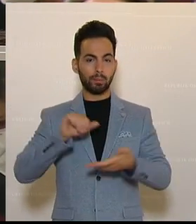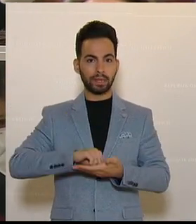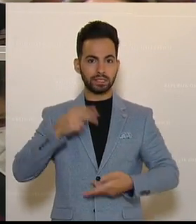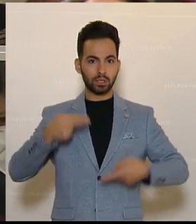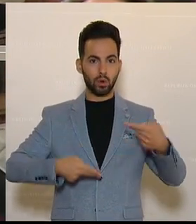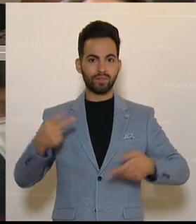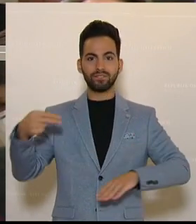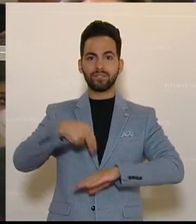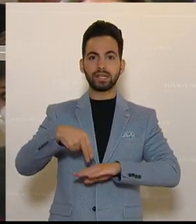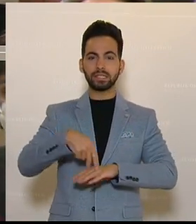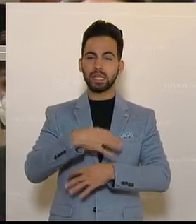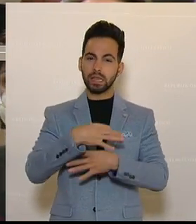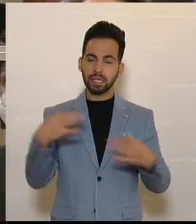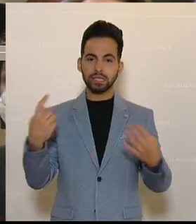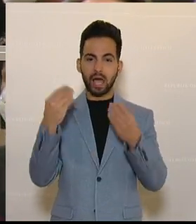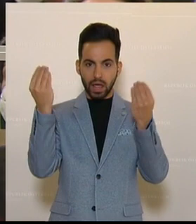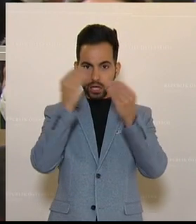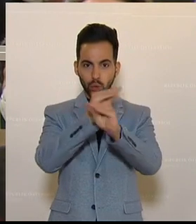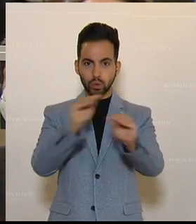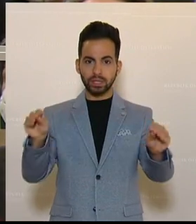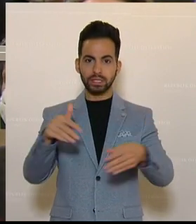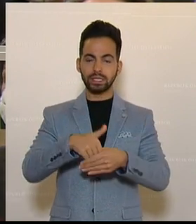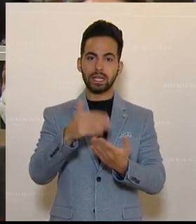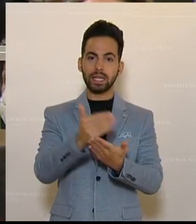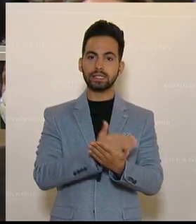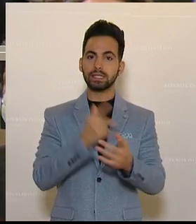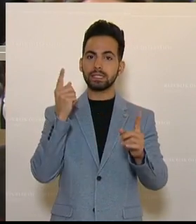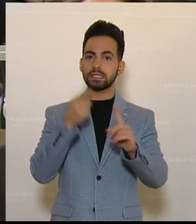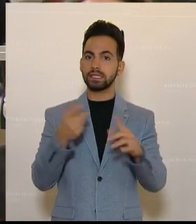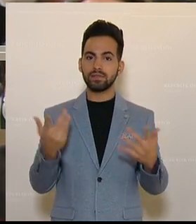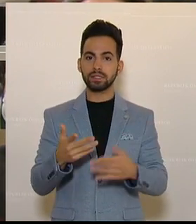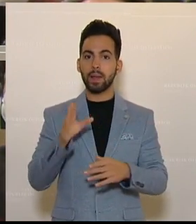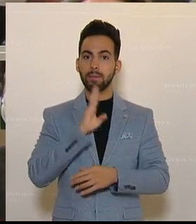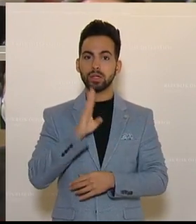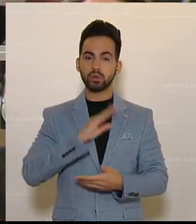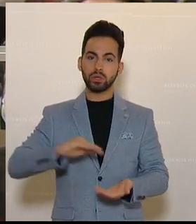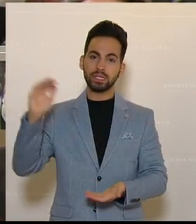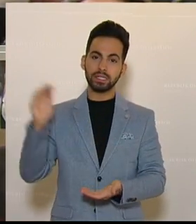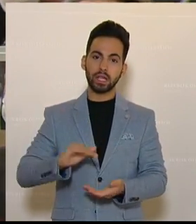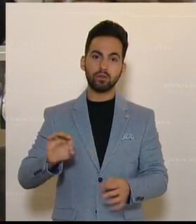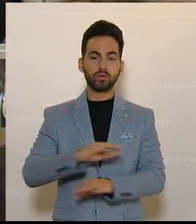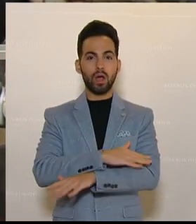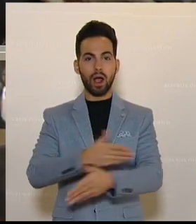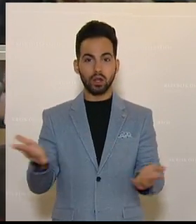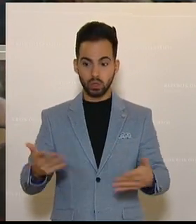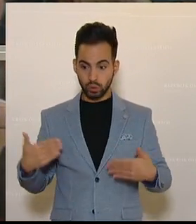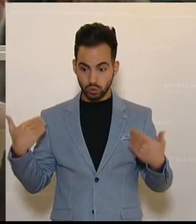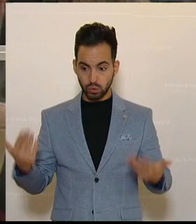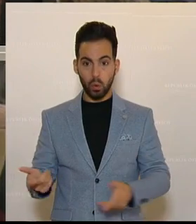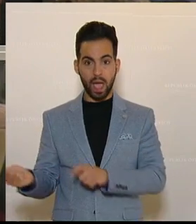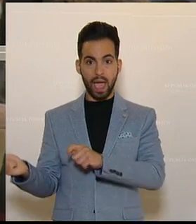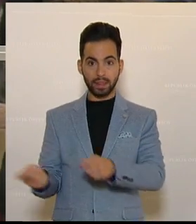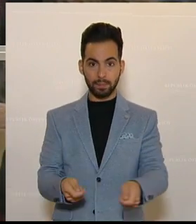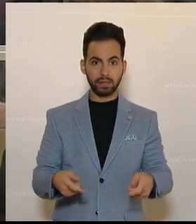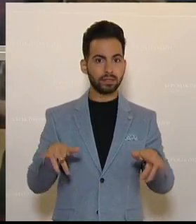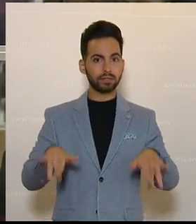nichts angekündigt worden, ein Gesetz, das generell die Pension für alle senkt, so einzubringen, geschätzte Damen und Herren,